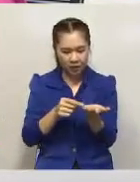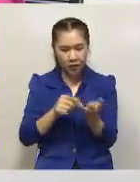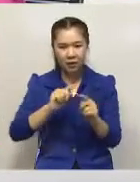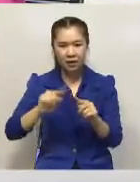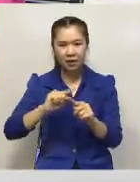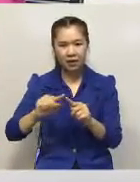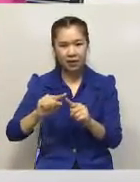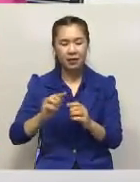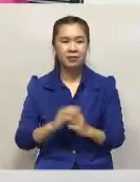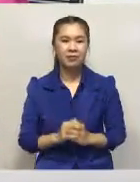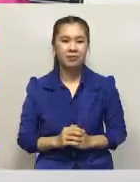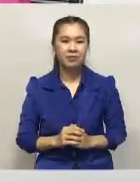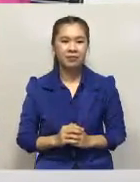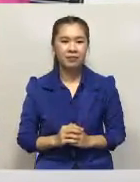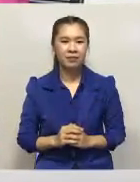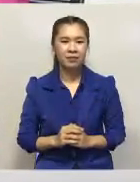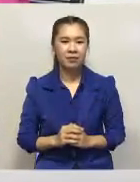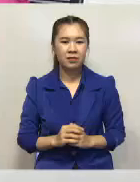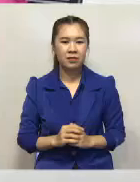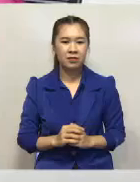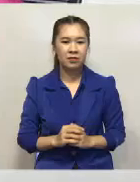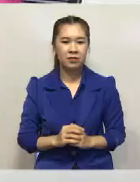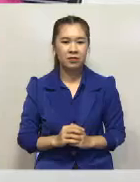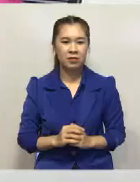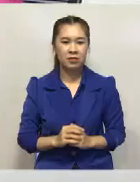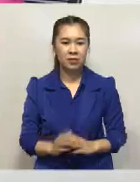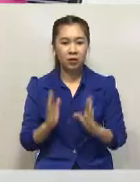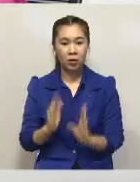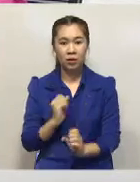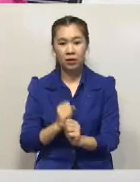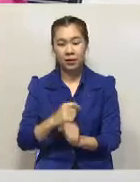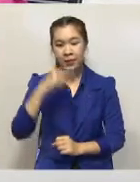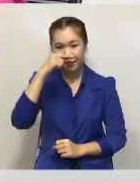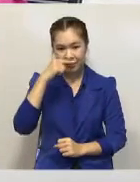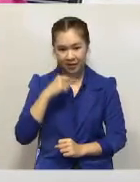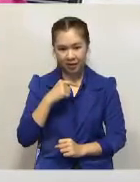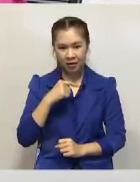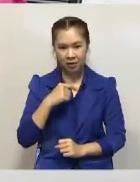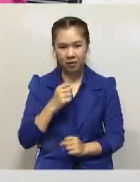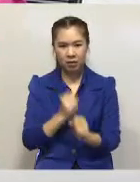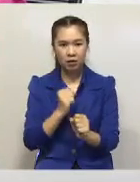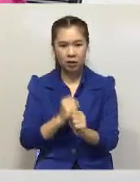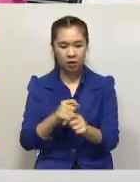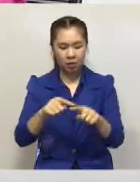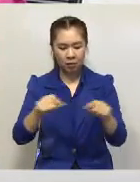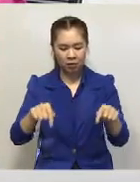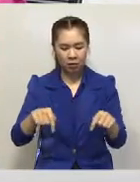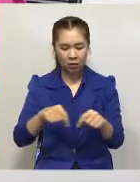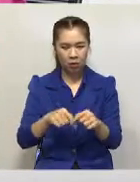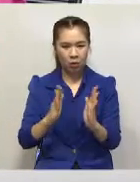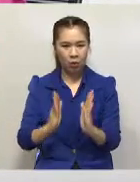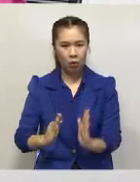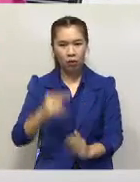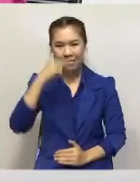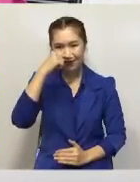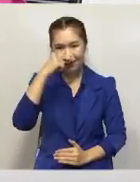การทำงานและที่สำคัญเนี่ยคือพอไปดูแล้วผู้ประกอบการไทยนี่แหละที่สามารถทำซอฟต์แวร์ได้ตรงการใช้งานของคน